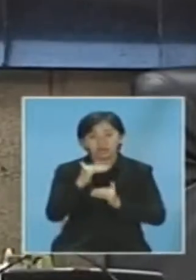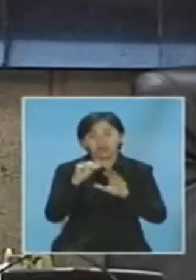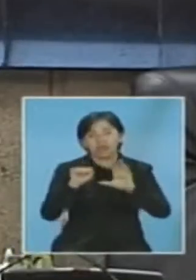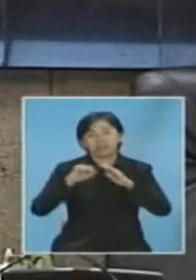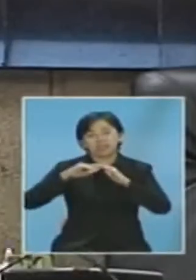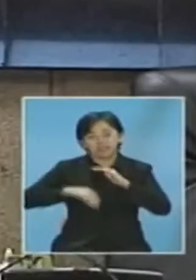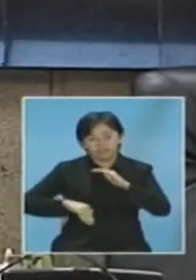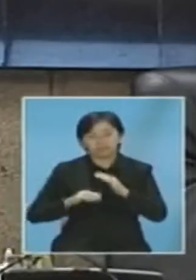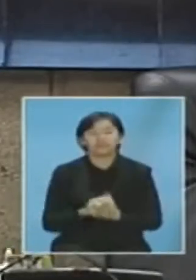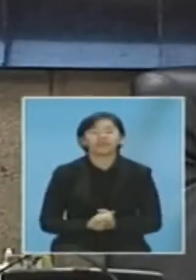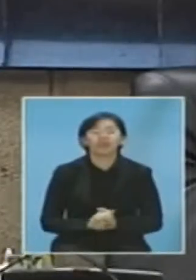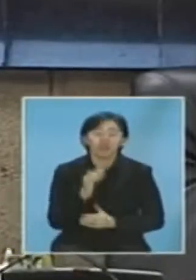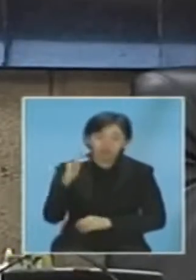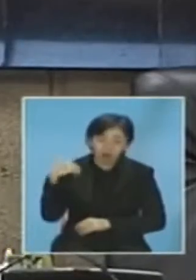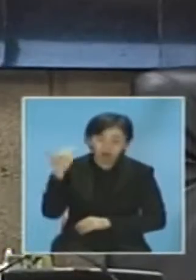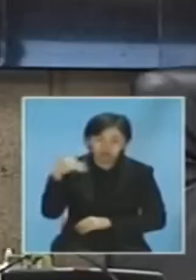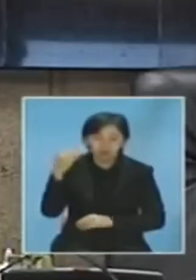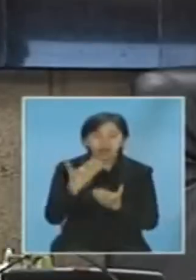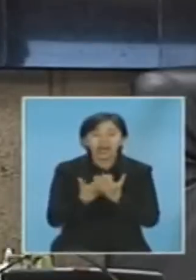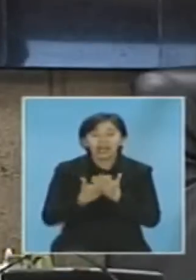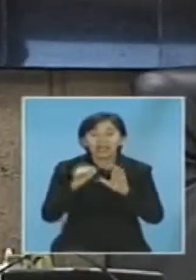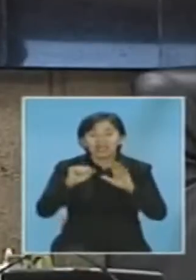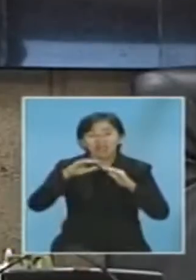าทและต่อมาก็ได้มีการปรับลดเป็น